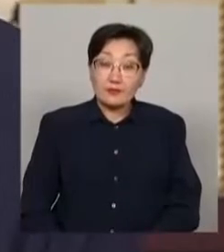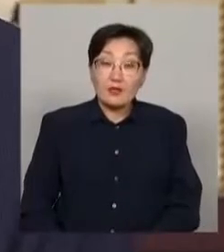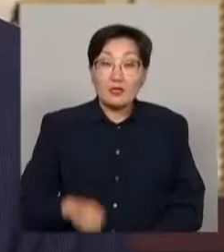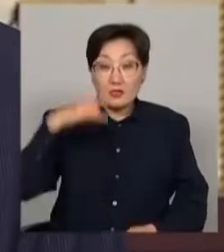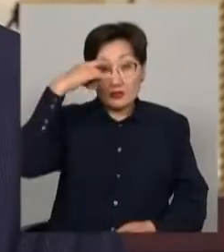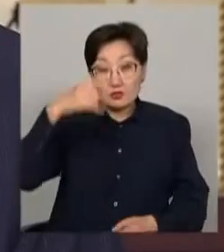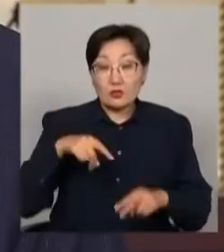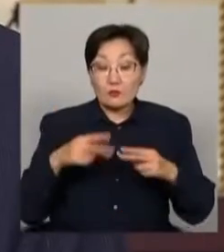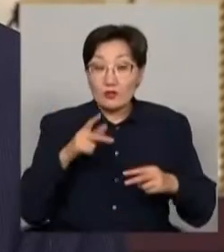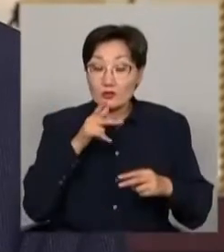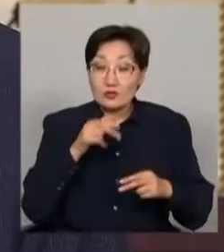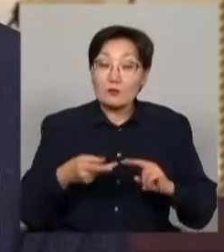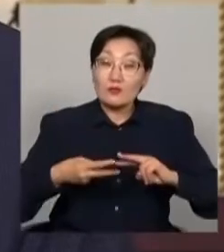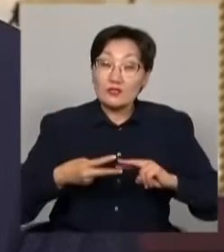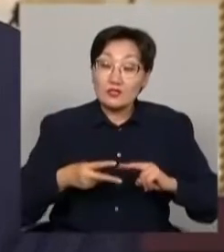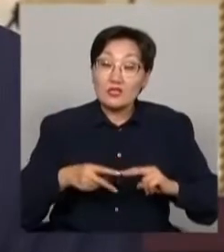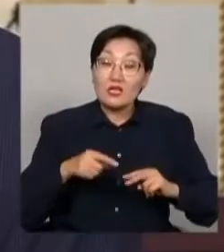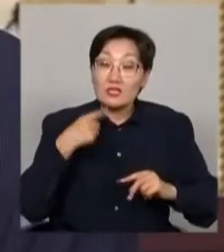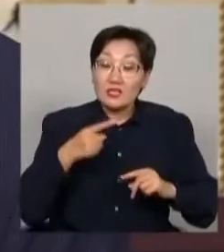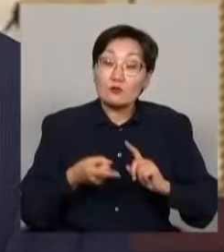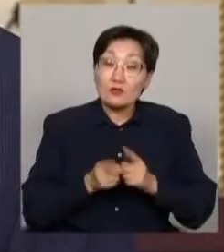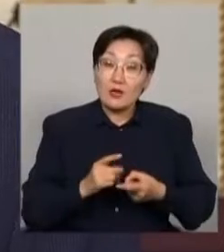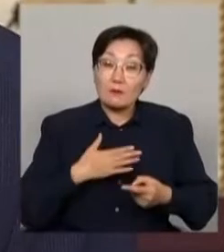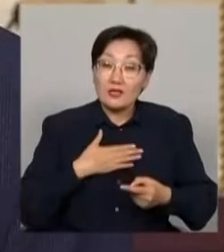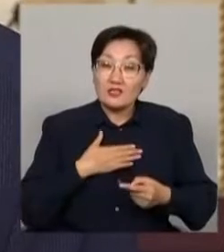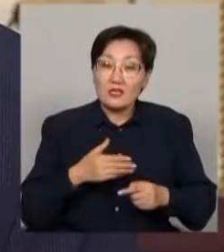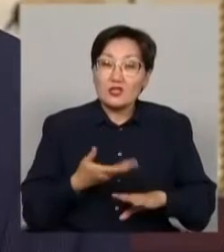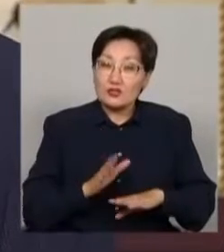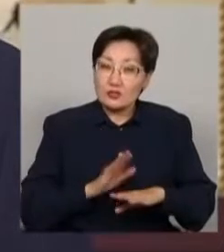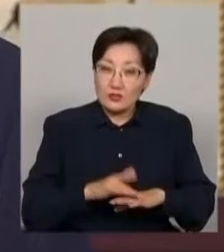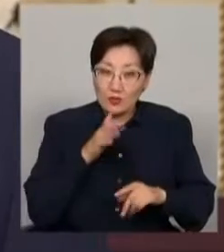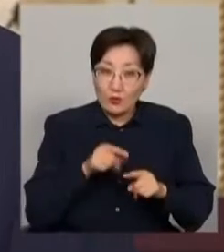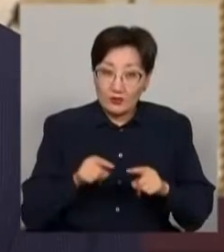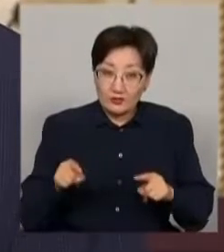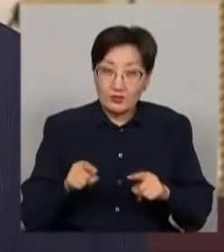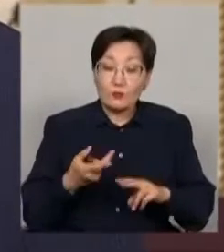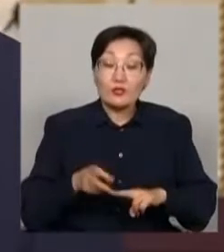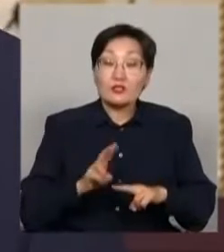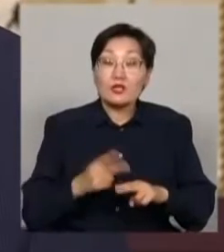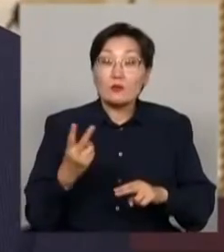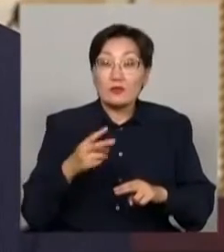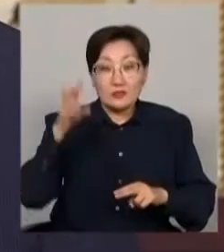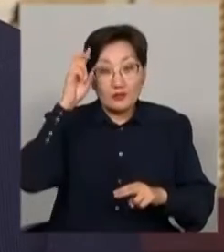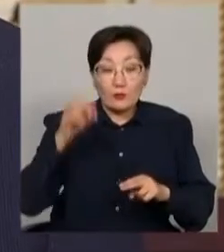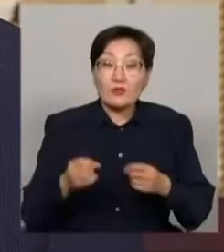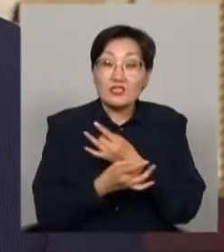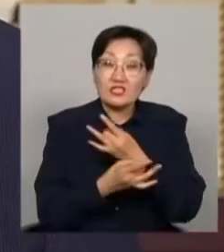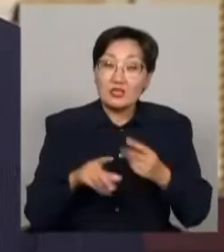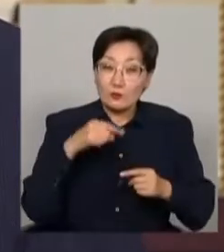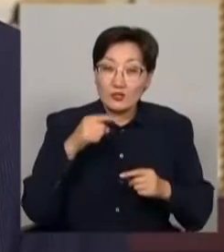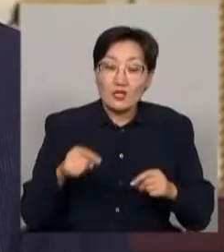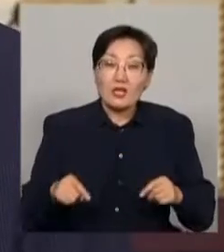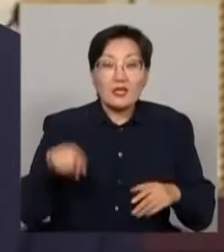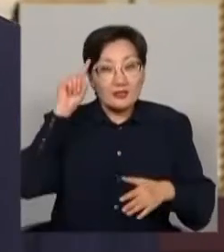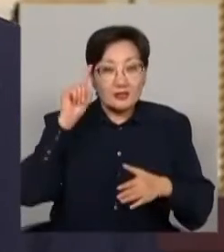Қазақ әдебиетін корей тіліне аудару жұмыстары менің шығармашылығымдағы ең ауыр кезең деп айтар едім. Себебі екі елдің мәдениеті мен тілі, діні